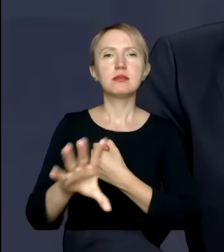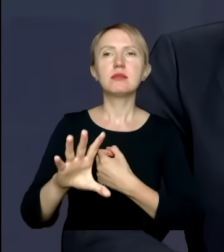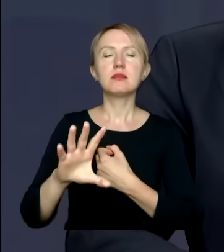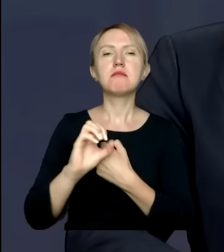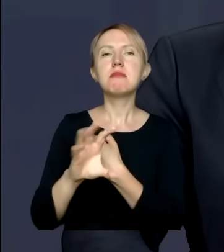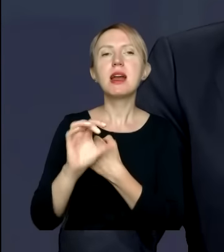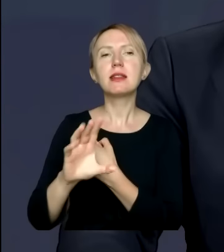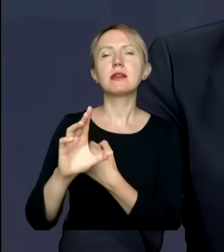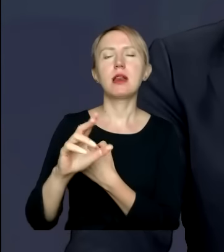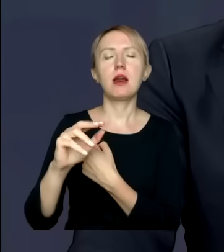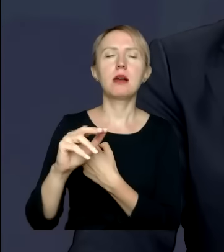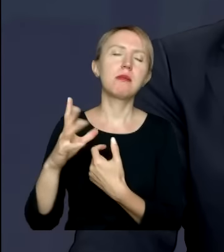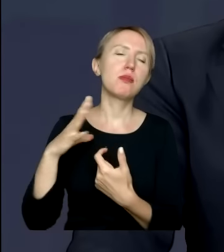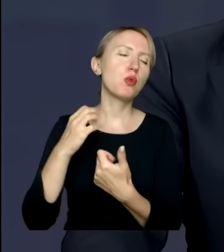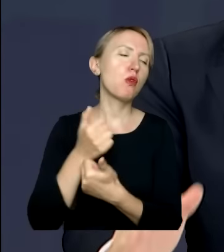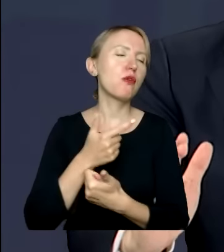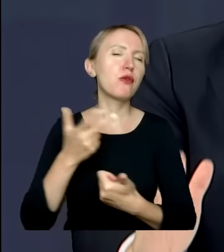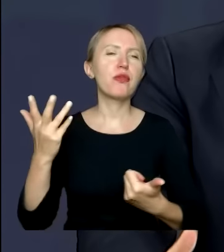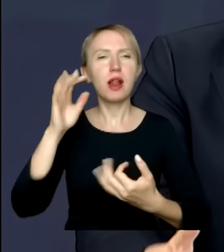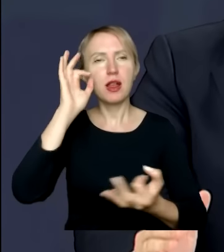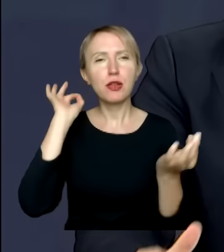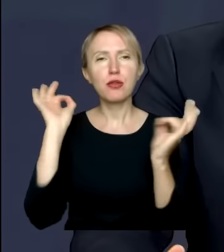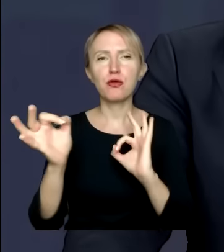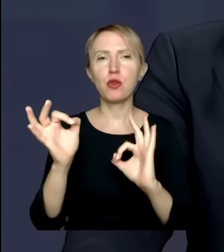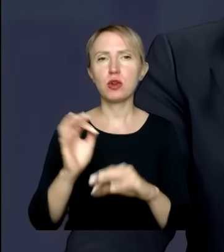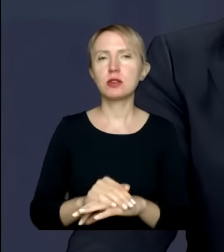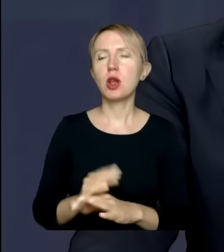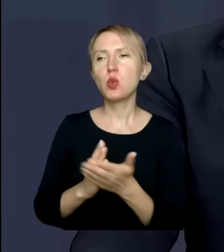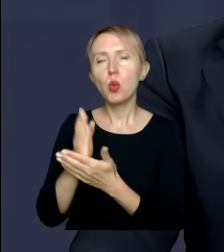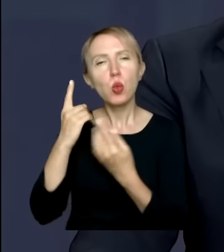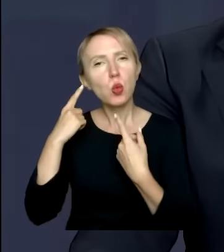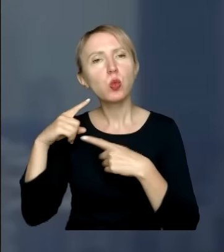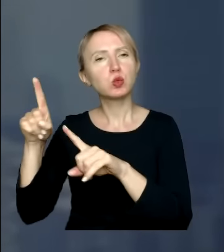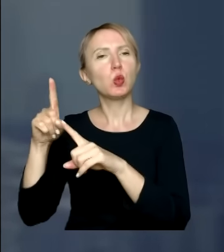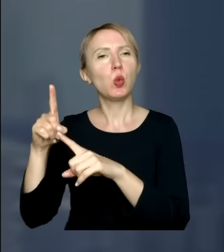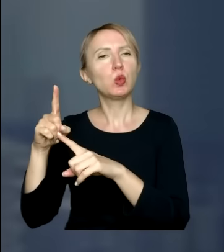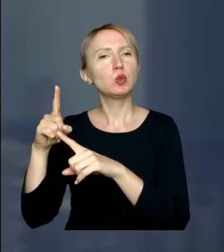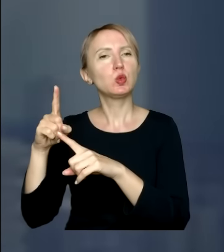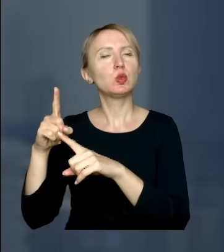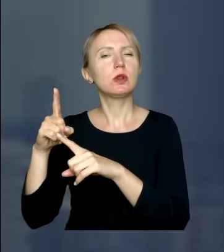pojawiły się dziesiątki doniesień od tych Us pien